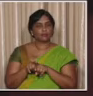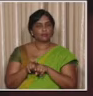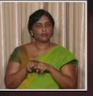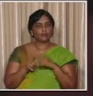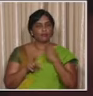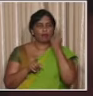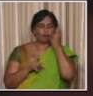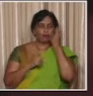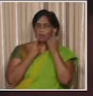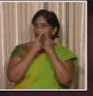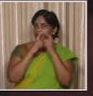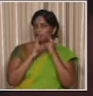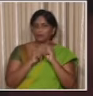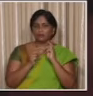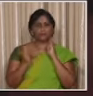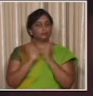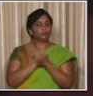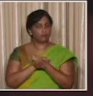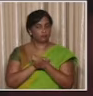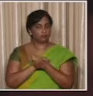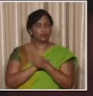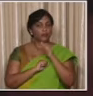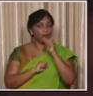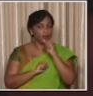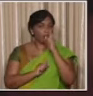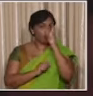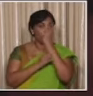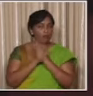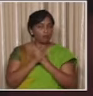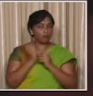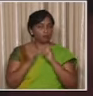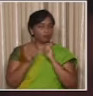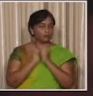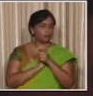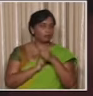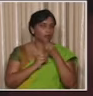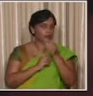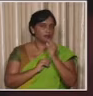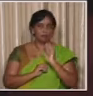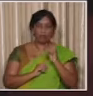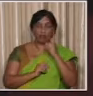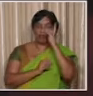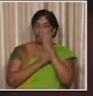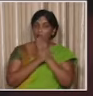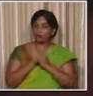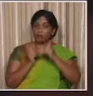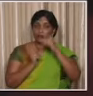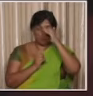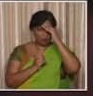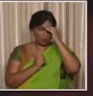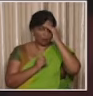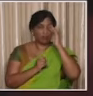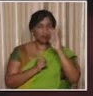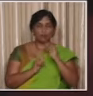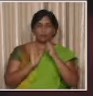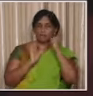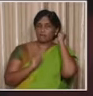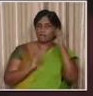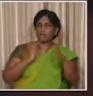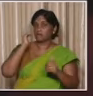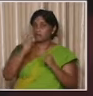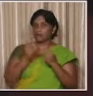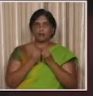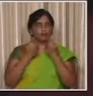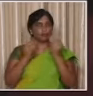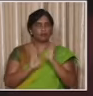දුර්මත වෙනස් කරලා, හැබැයි ආගම් විකෘති කරන්න දෙන්නේ නැහැ. ආගමික නායකයන්ට අපහාස කරන්න ඉඩ දෙන්නෙත්